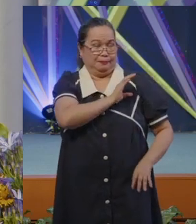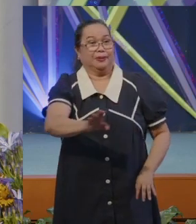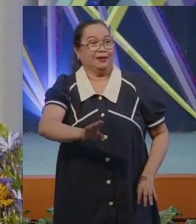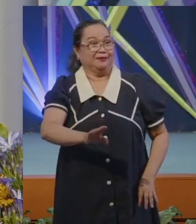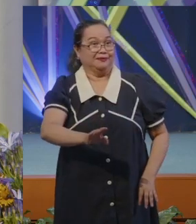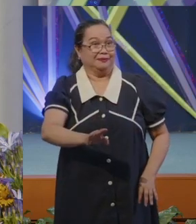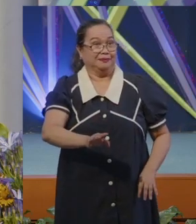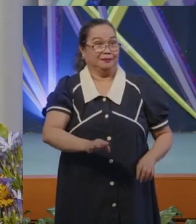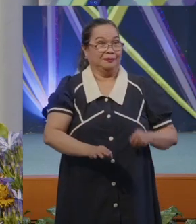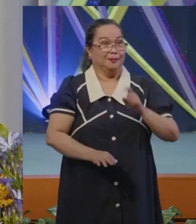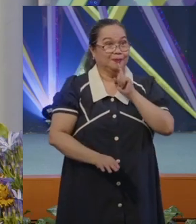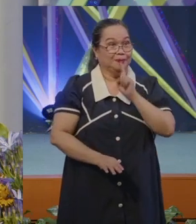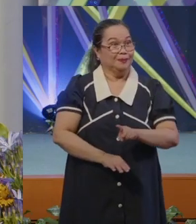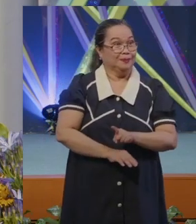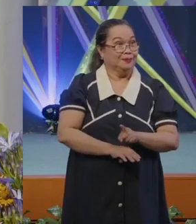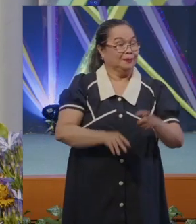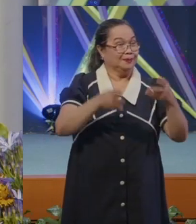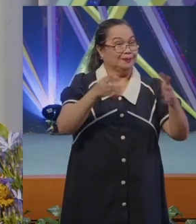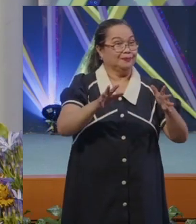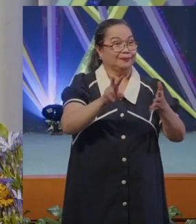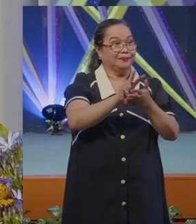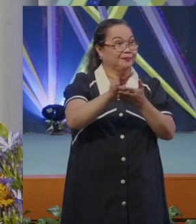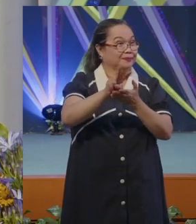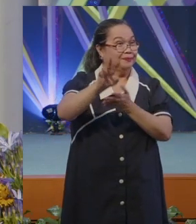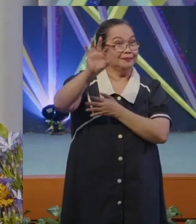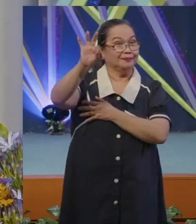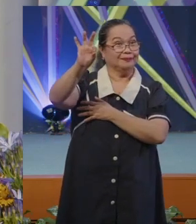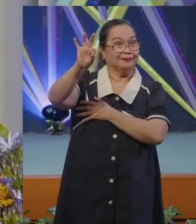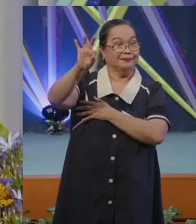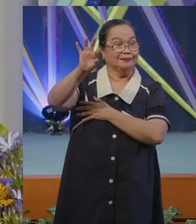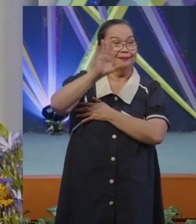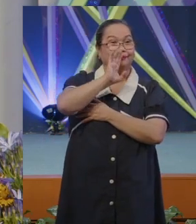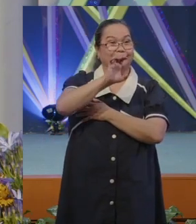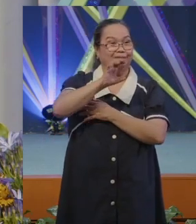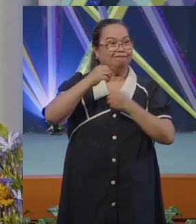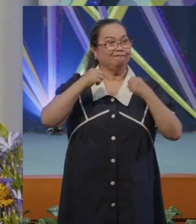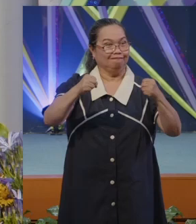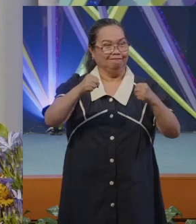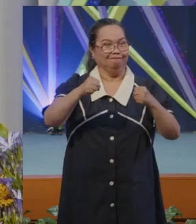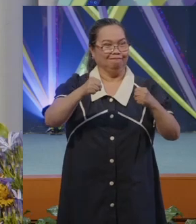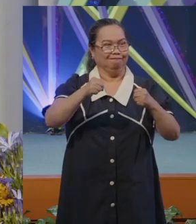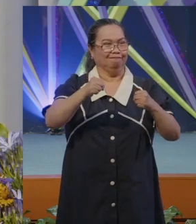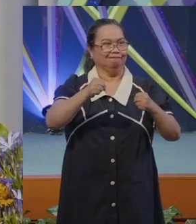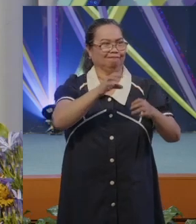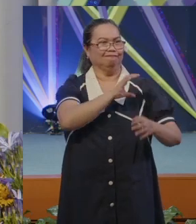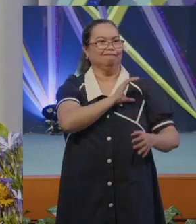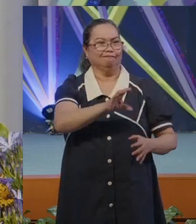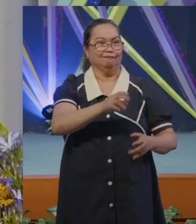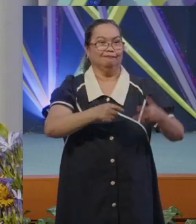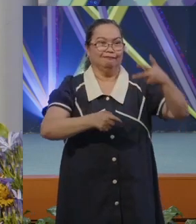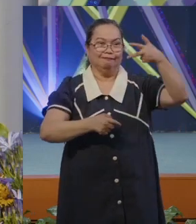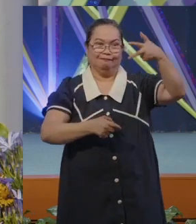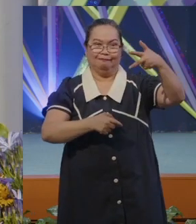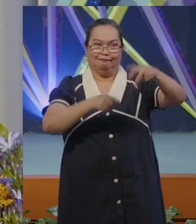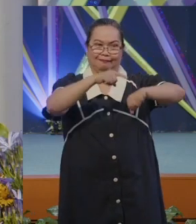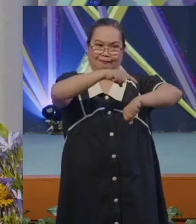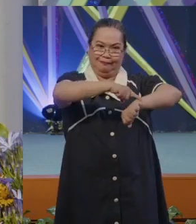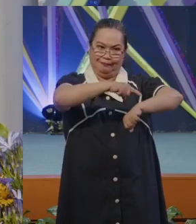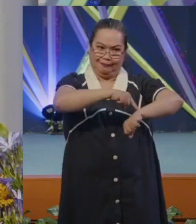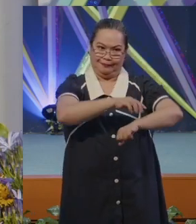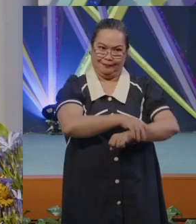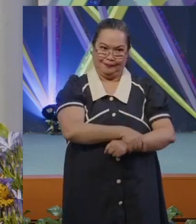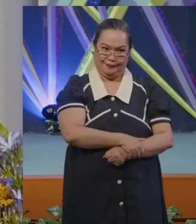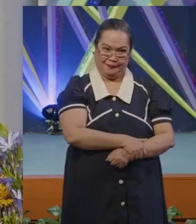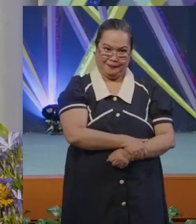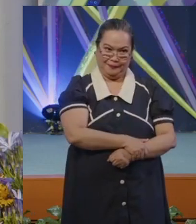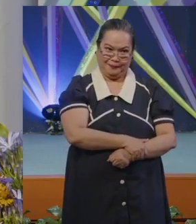Tapos, verse 9, be strong and courageous. Alam niyo, may pattern